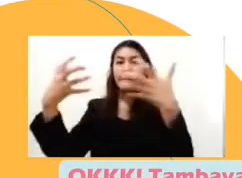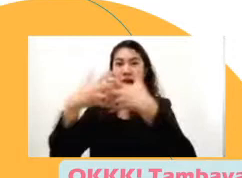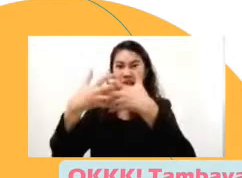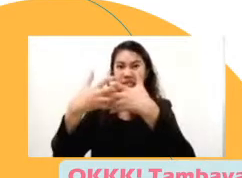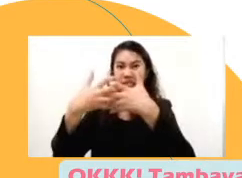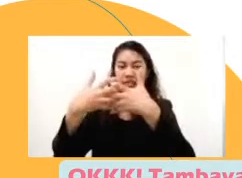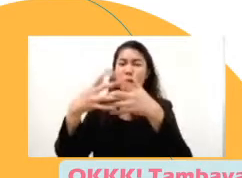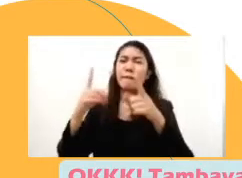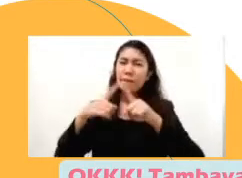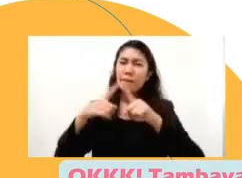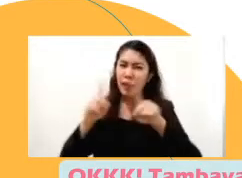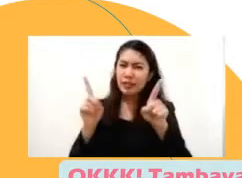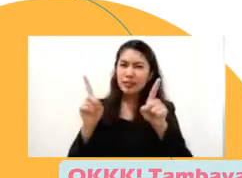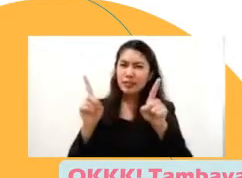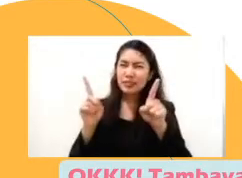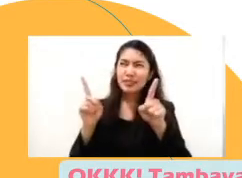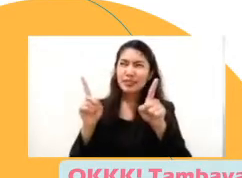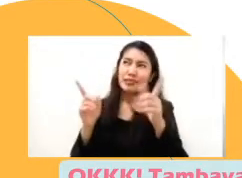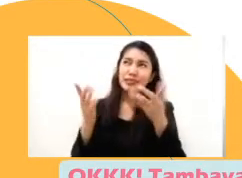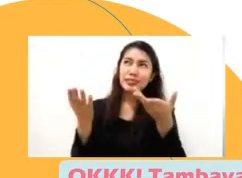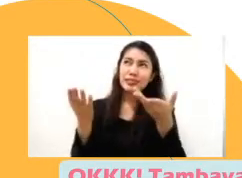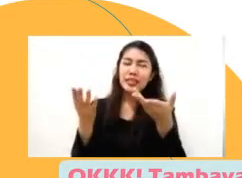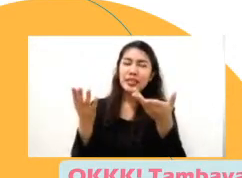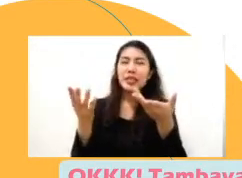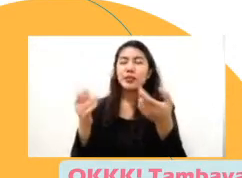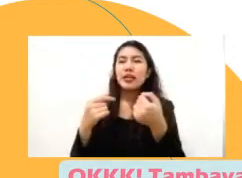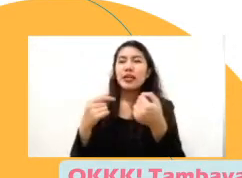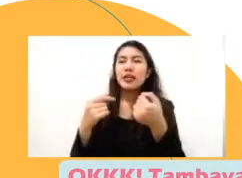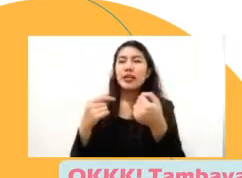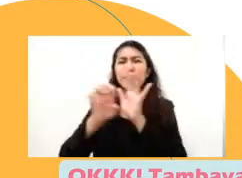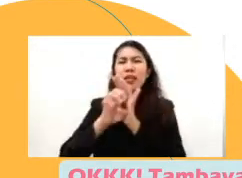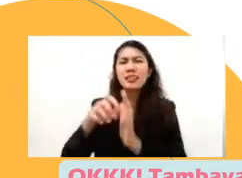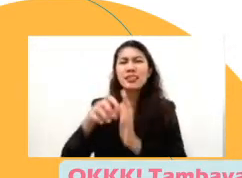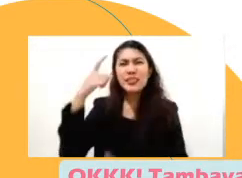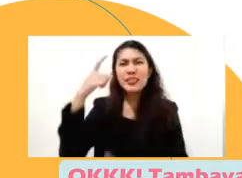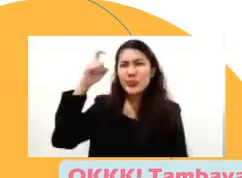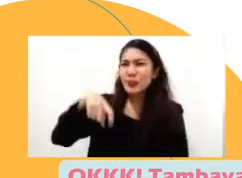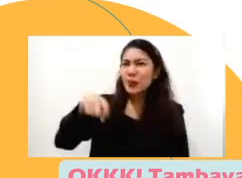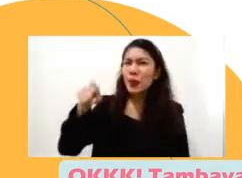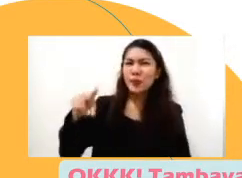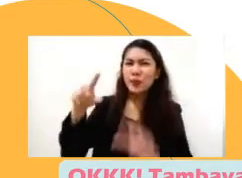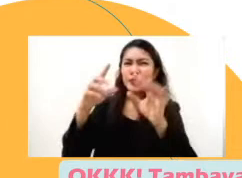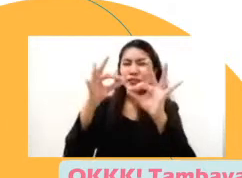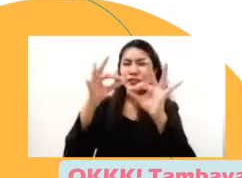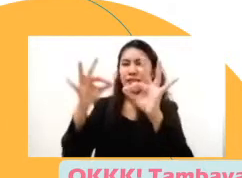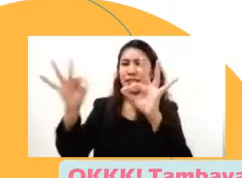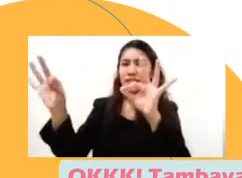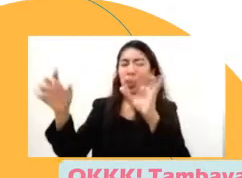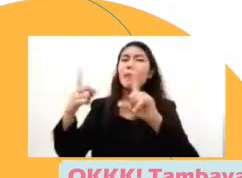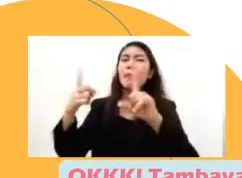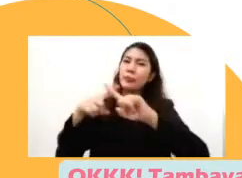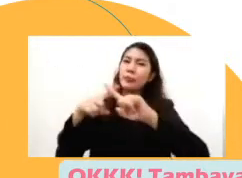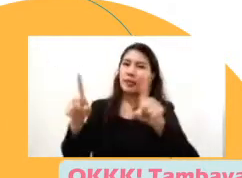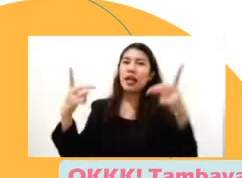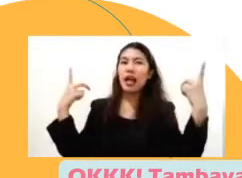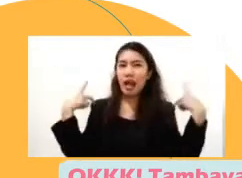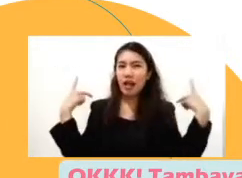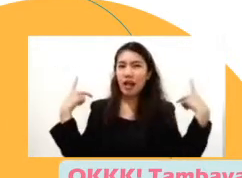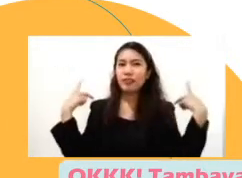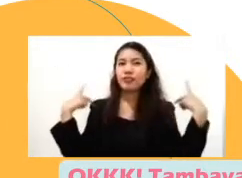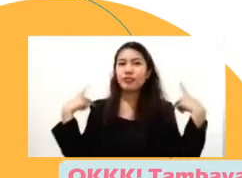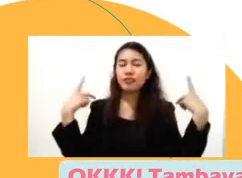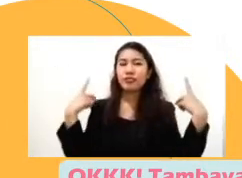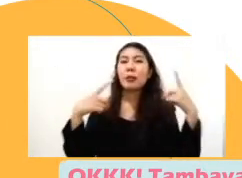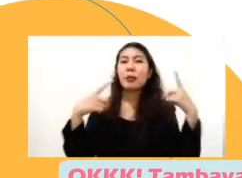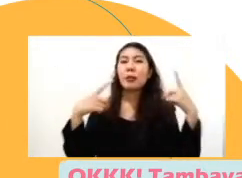parang incoherent, hindi naman exactly, parang incoherent, at meron ding graph, may arc. Ang sayo